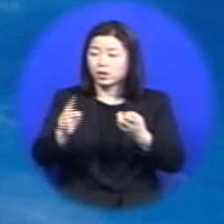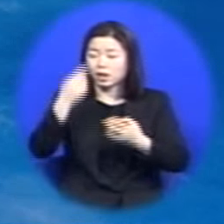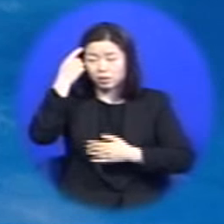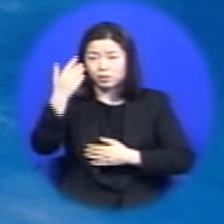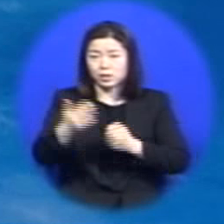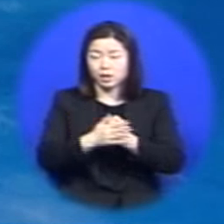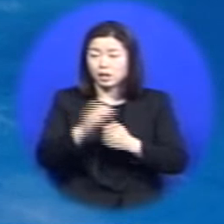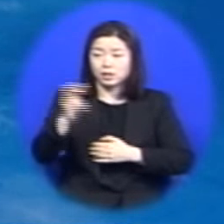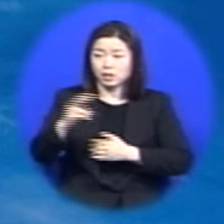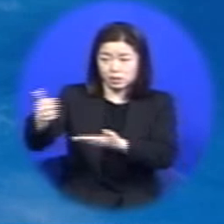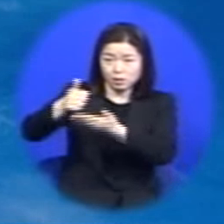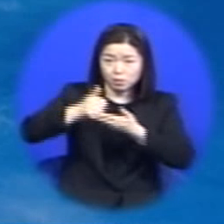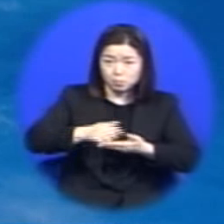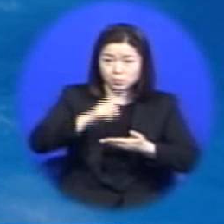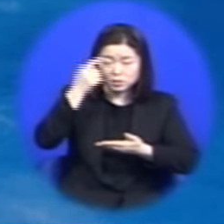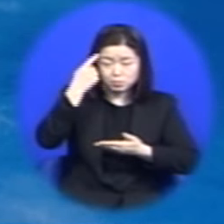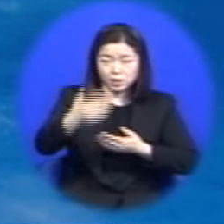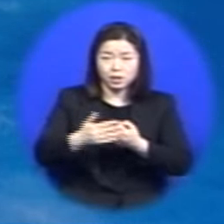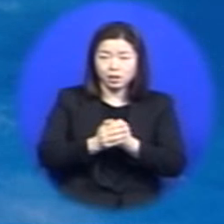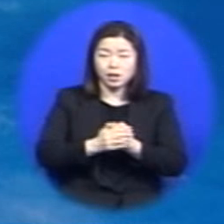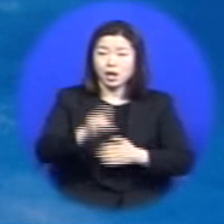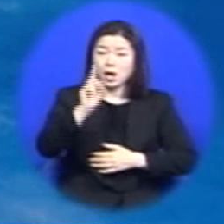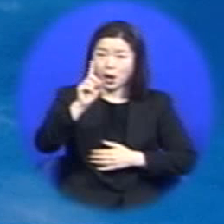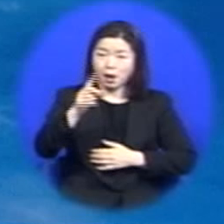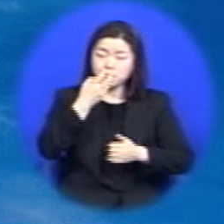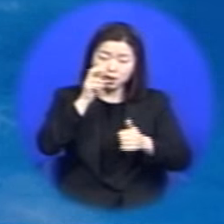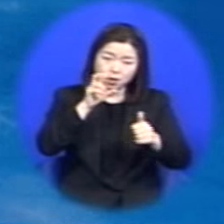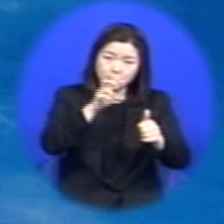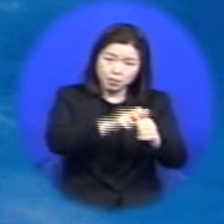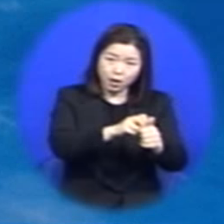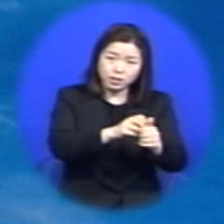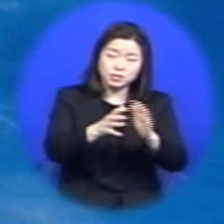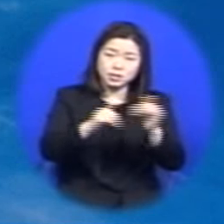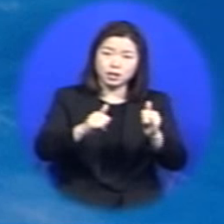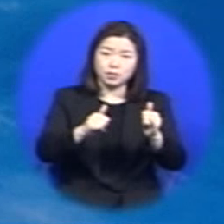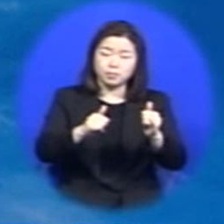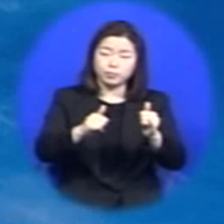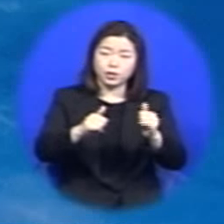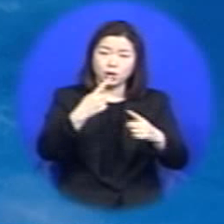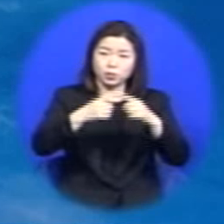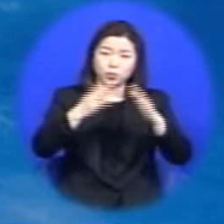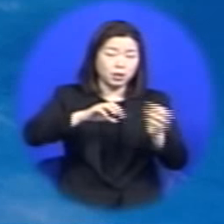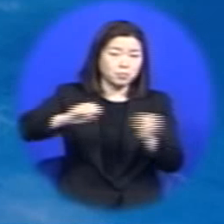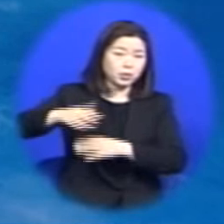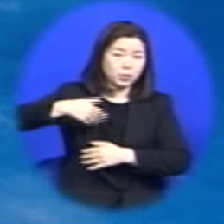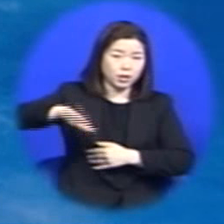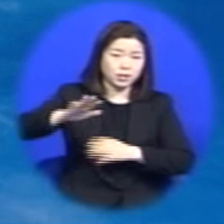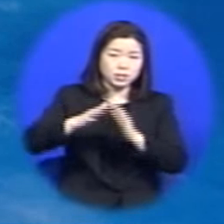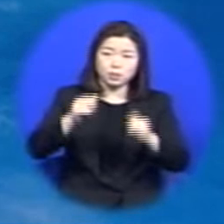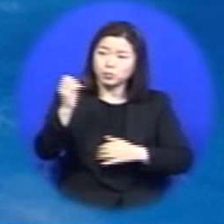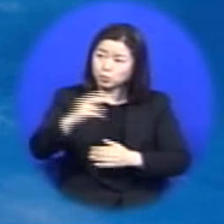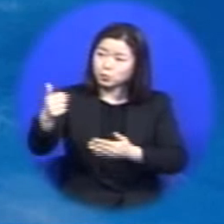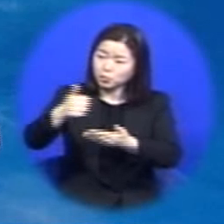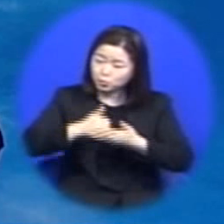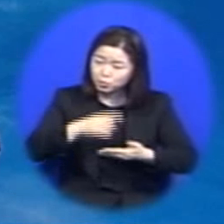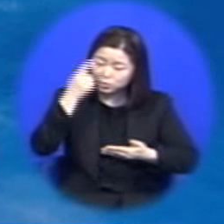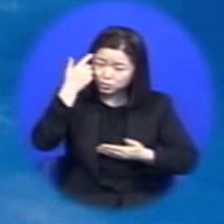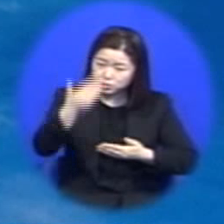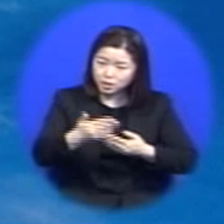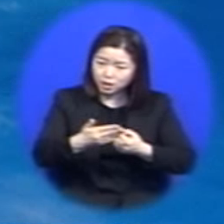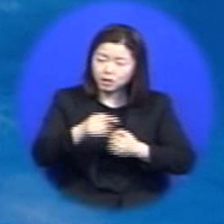돼요? 한번 배교한 사람들 다시 받아줘야 돼요? 이 문제가 초대교회의 골칫거리였어요. 그런데